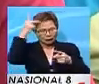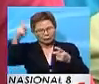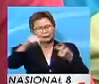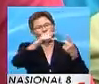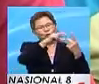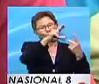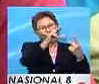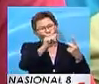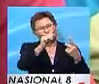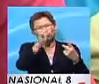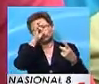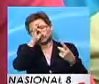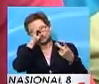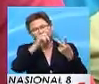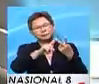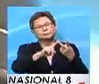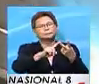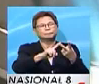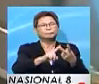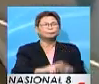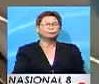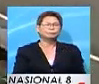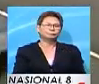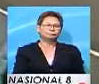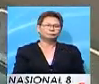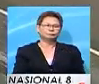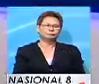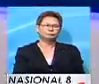musang panjak apa ni semua